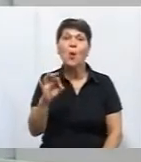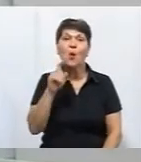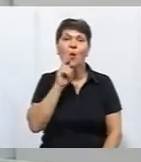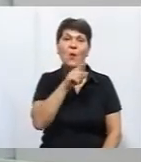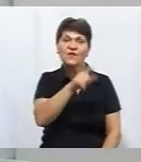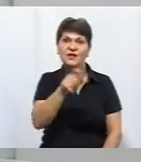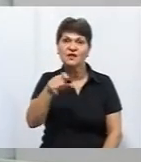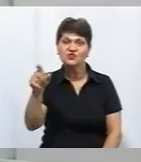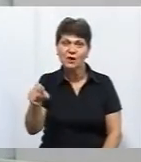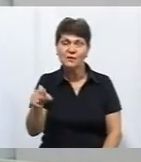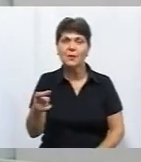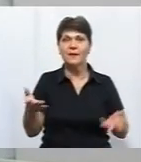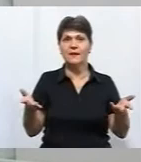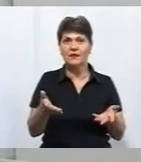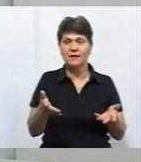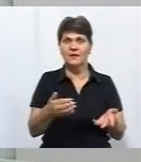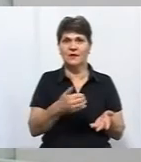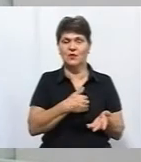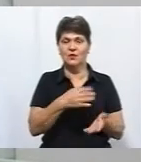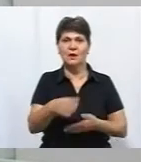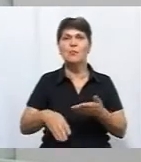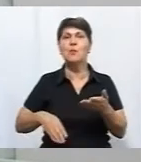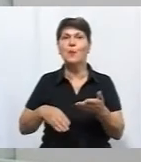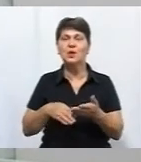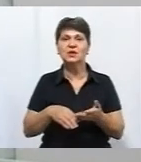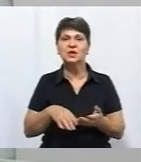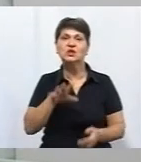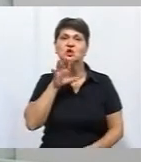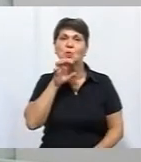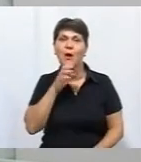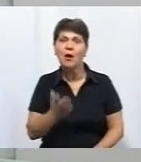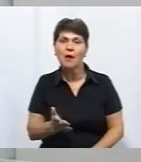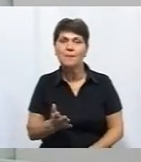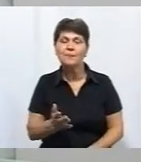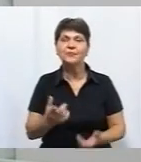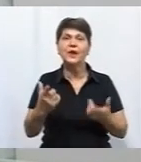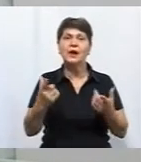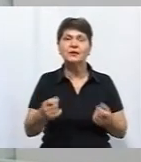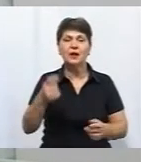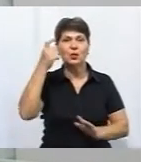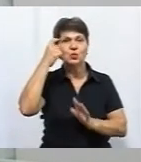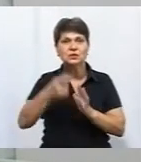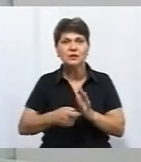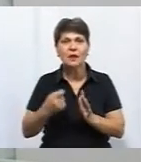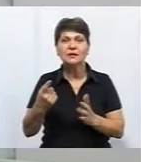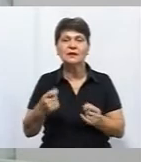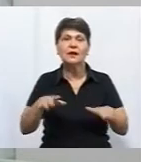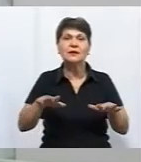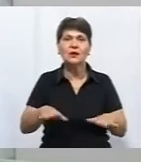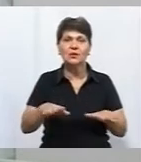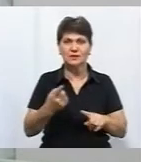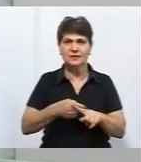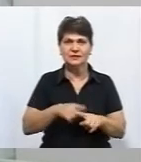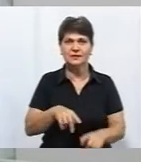собакам, я так розумію, вони мають наливати воду в ці поїлки. Де їм дізнатися, де вони розташовані, ці девайси?